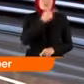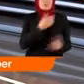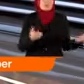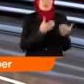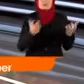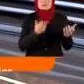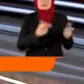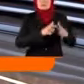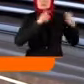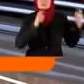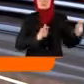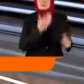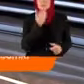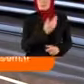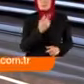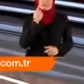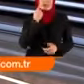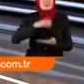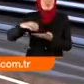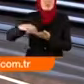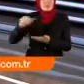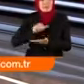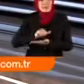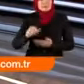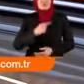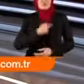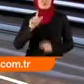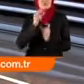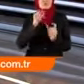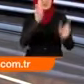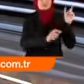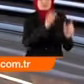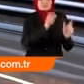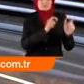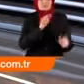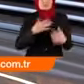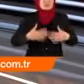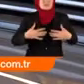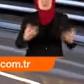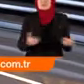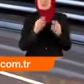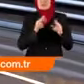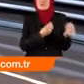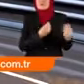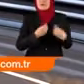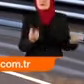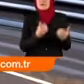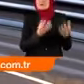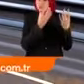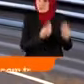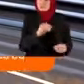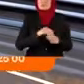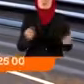devletin tüm birimleri Gönül dört koldan ciğerlerimizi yakan yangınları söndürmeye çalışıyor bir nebze olsun